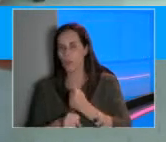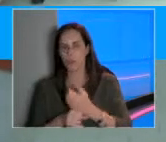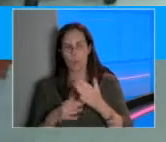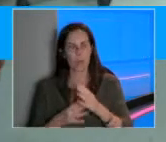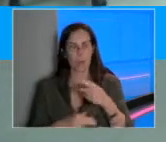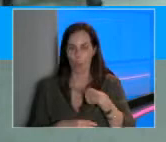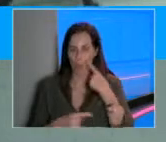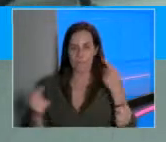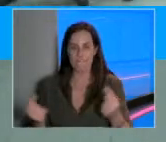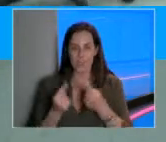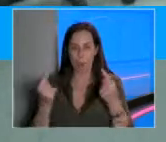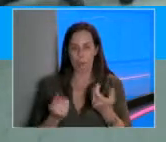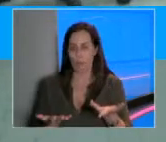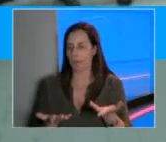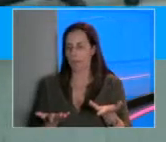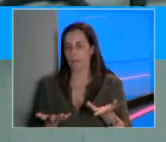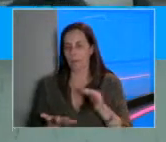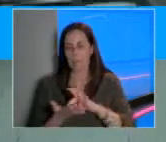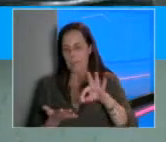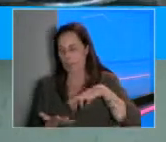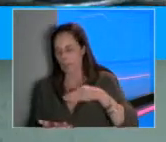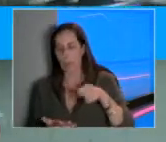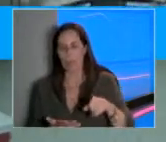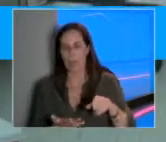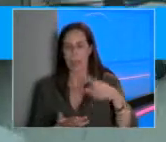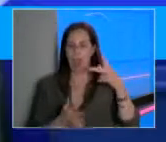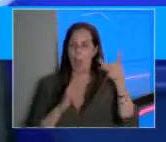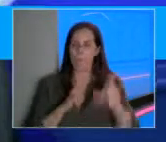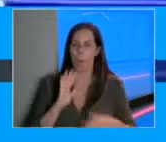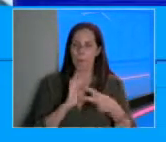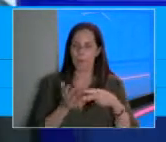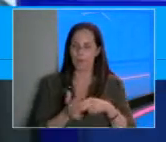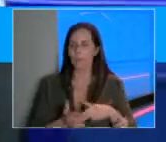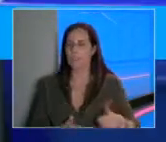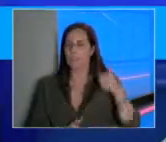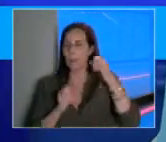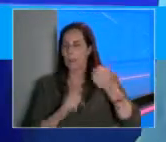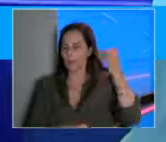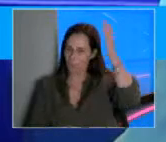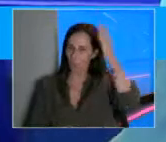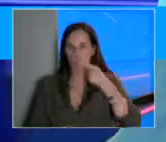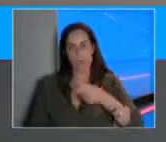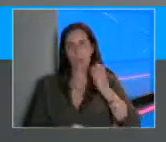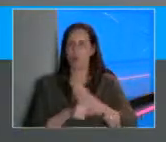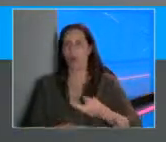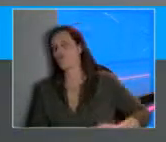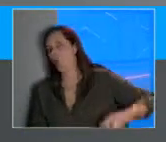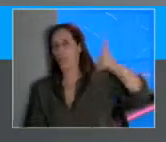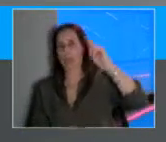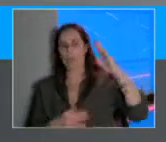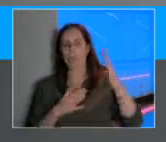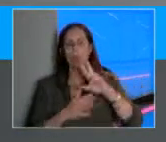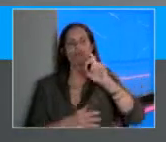הבדיקות. אנחנו רואים ויכוחים בין אנשי מה שמכונה משרד הבריאות לבין הפוליטיקאים, שר הביטחון לשעבר, שאומר שצריך להגדיל את סך